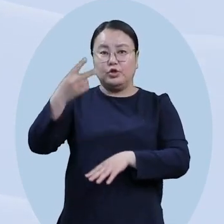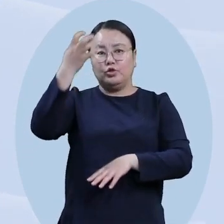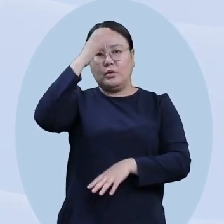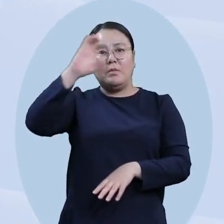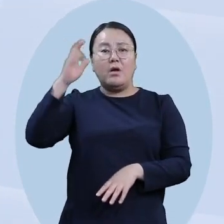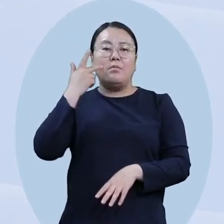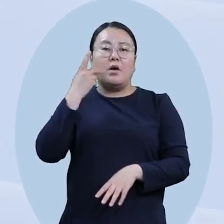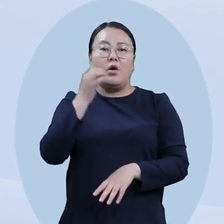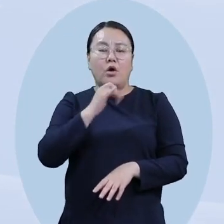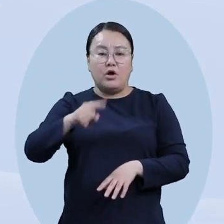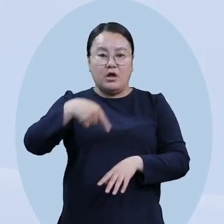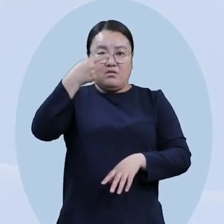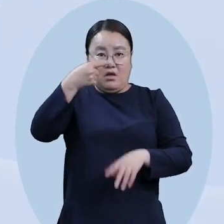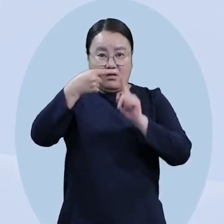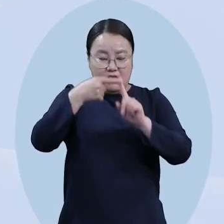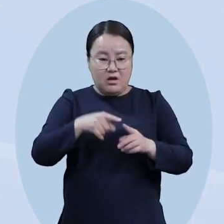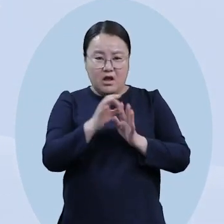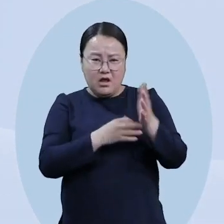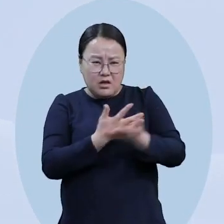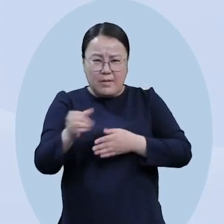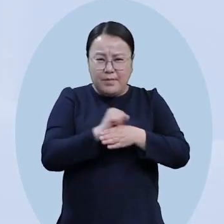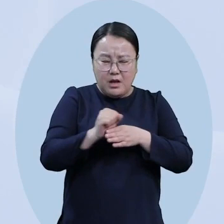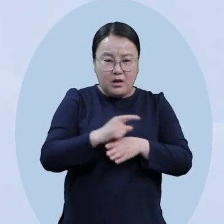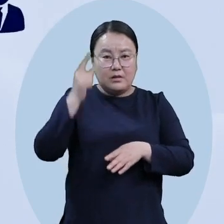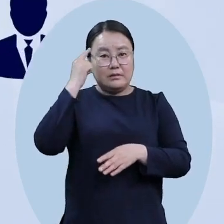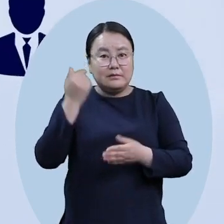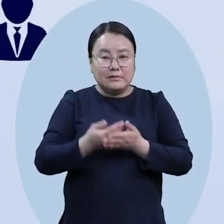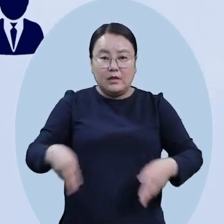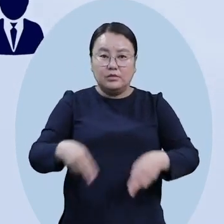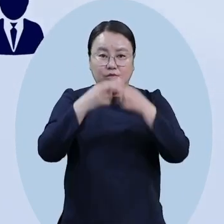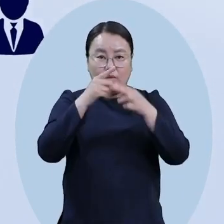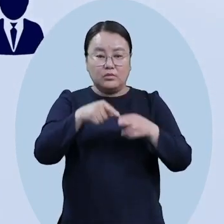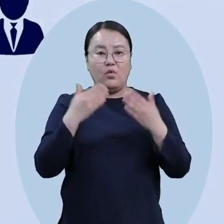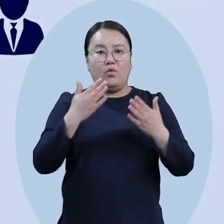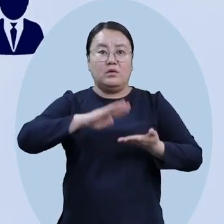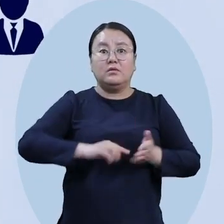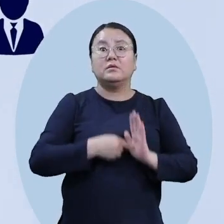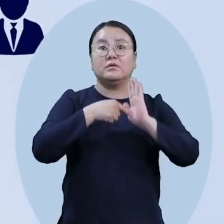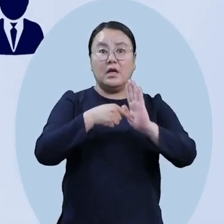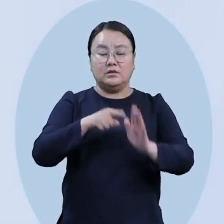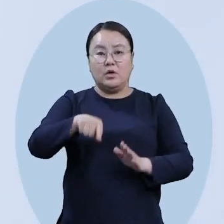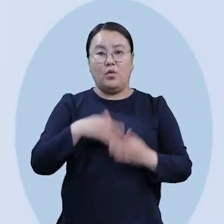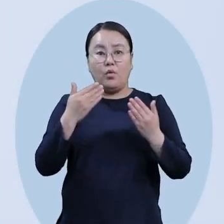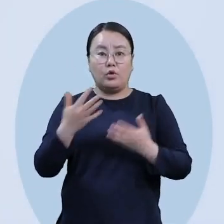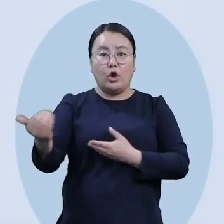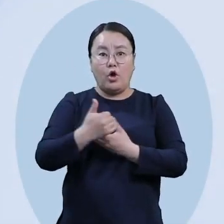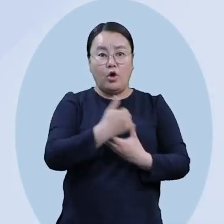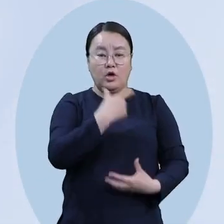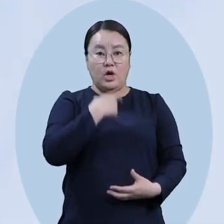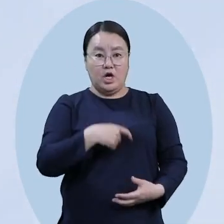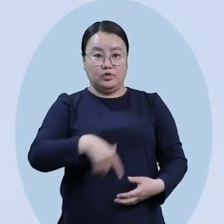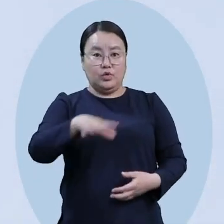байгуулалтын байнгын хороо нэгдэх хэлэлцүүлэгт бэлтгэж, санал дүгнэлтэй нэгдсэн хурлаанд танилцуулна. Чуулганы нэгдсэн хурлаанд оролцсон